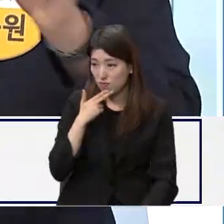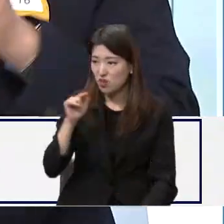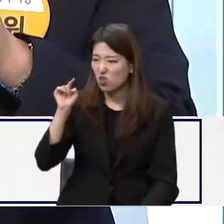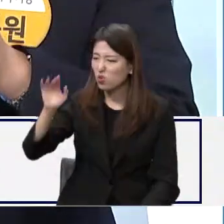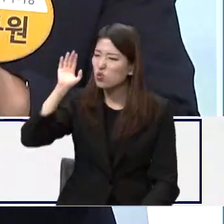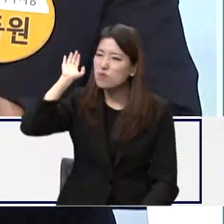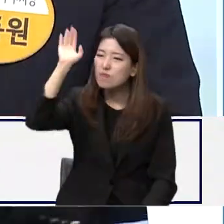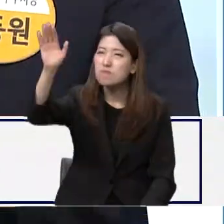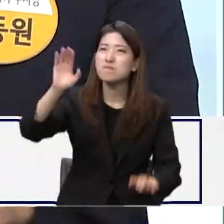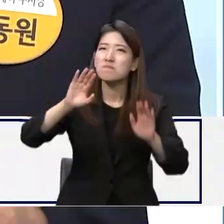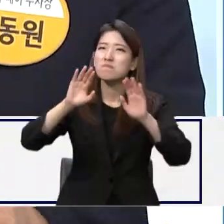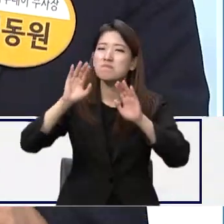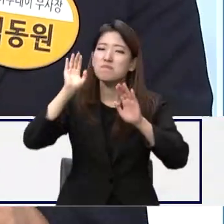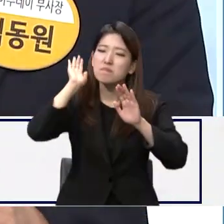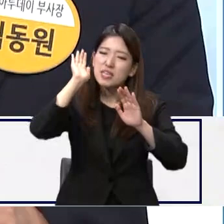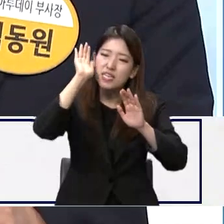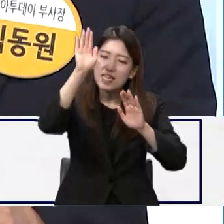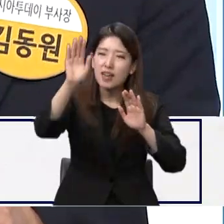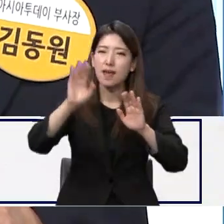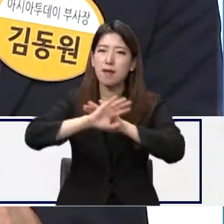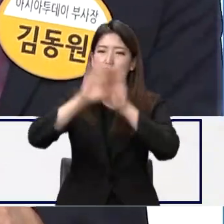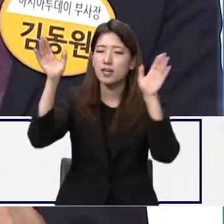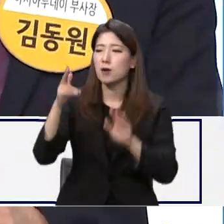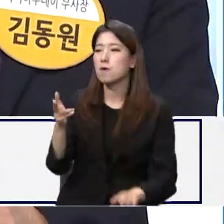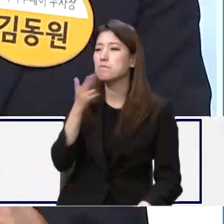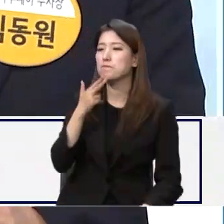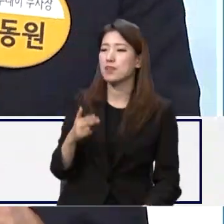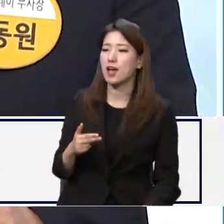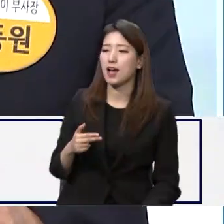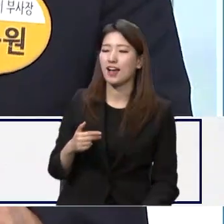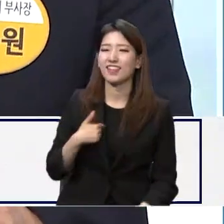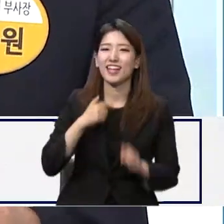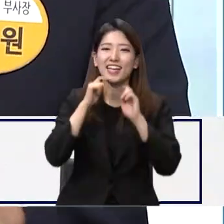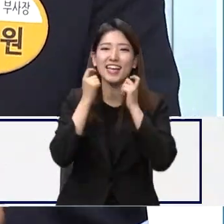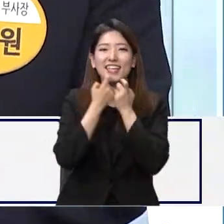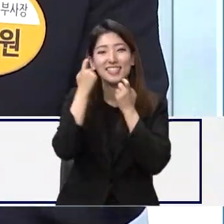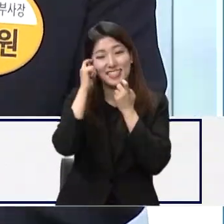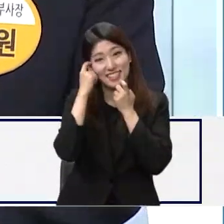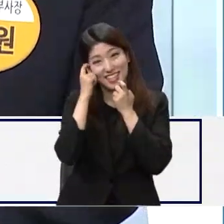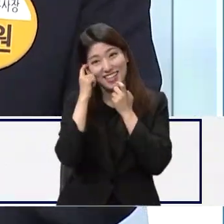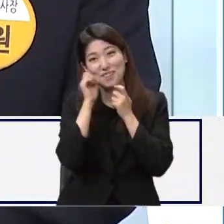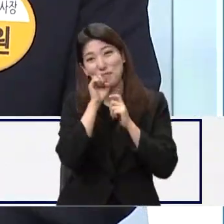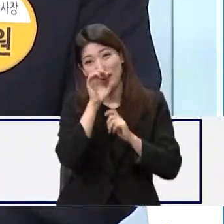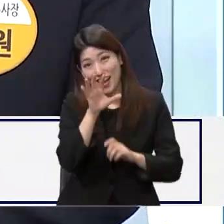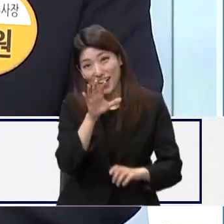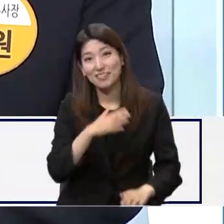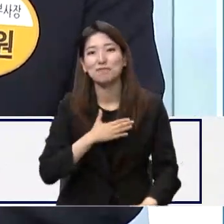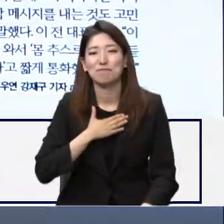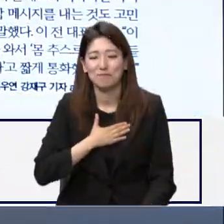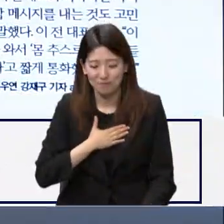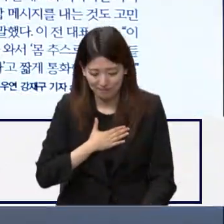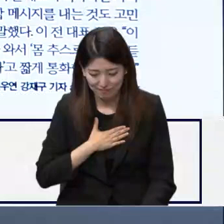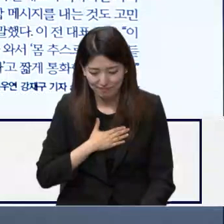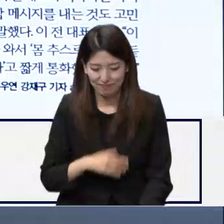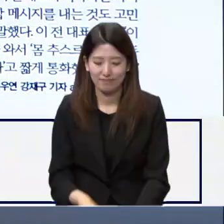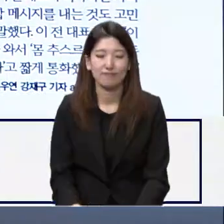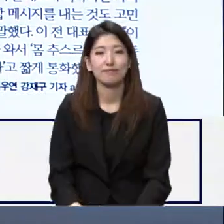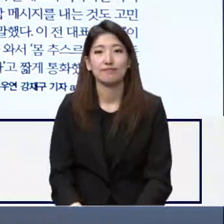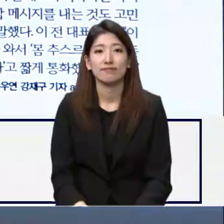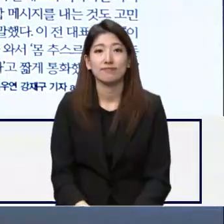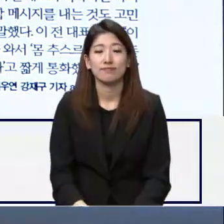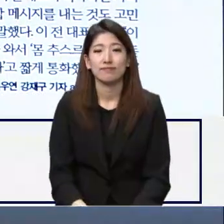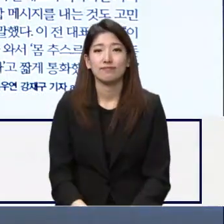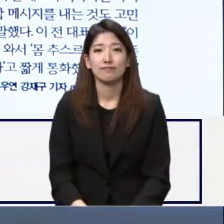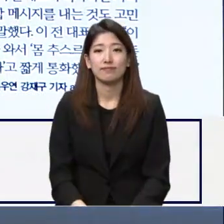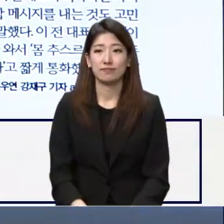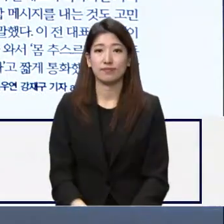것들이 오버랩이 돼서 조보를 만든 거 아닌가 그런 판단이 됩니다 개인적인 판단을 좀 말씀을 주셨는데 말씀 중에 이런